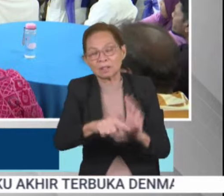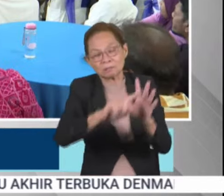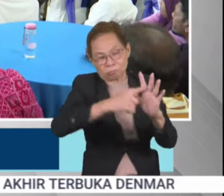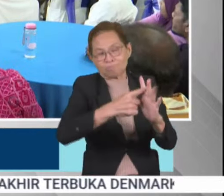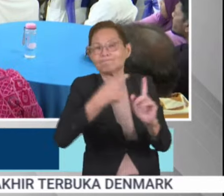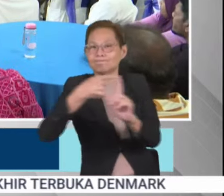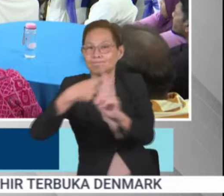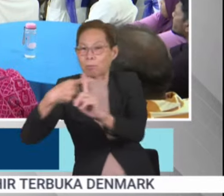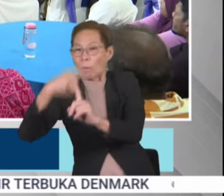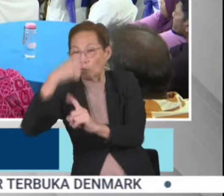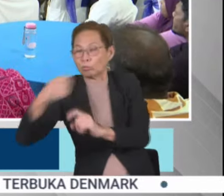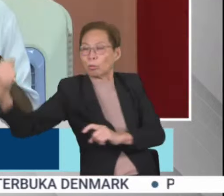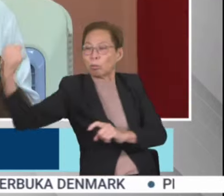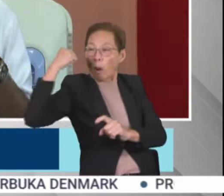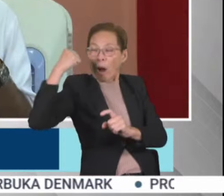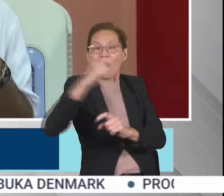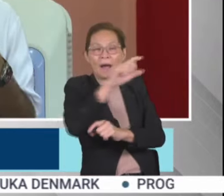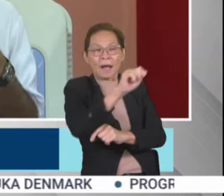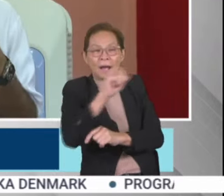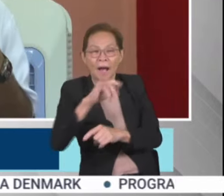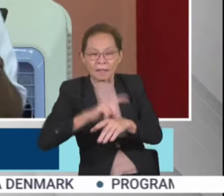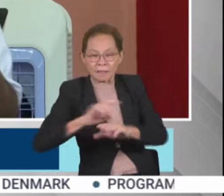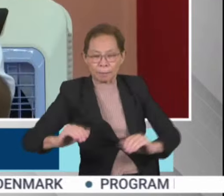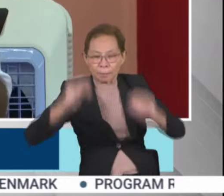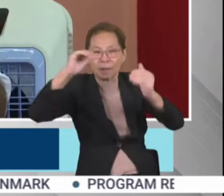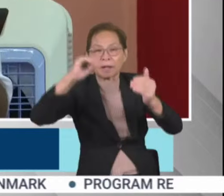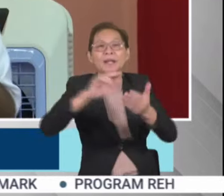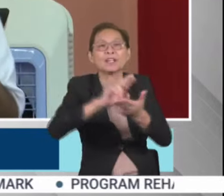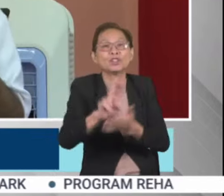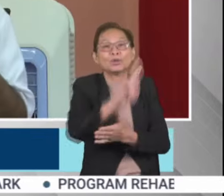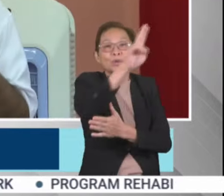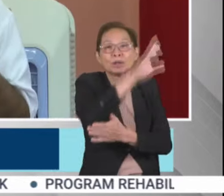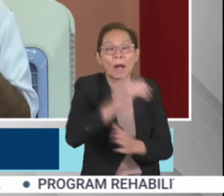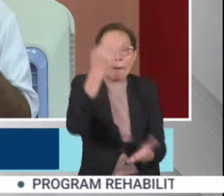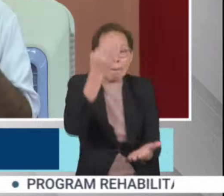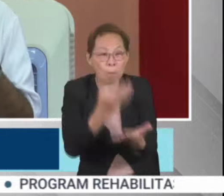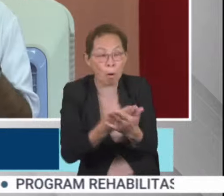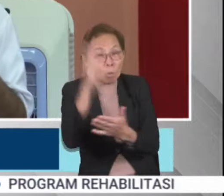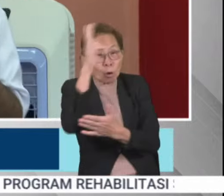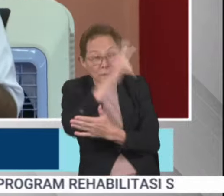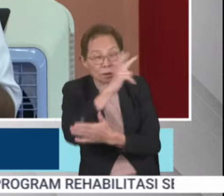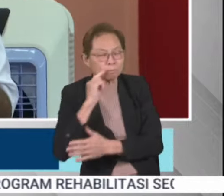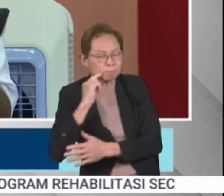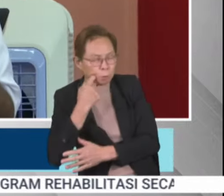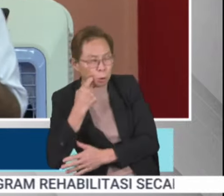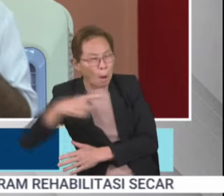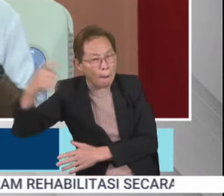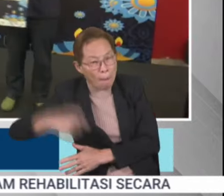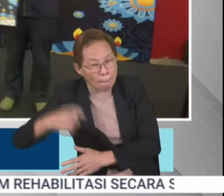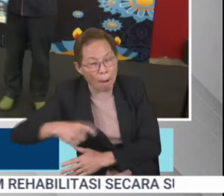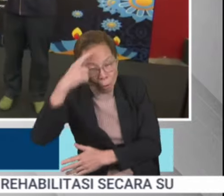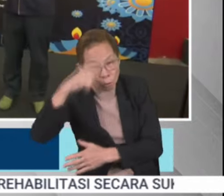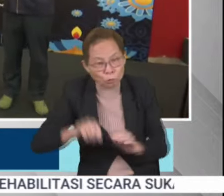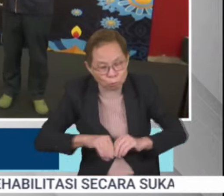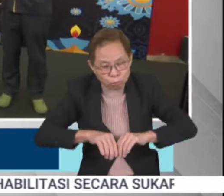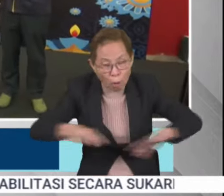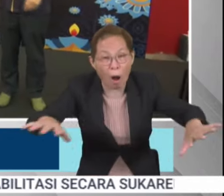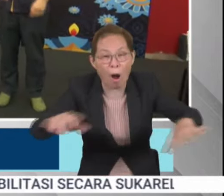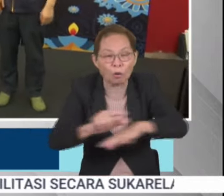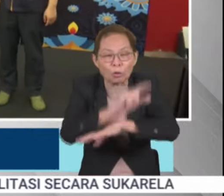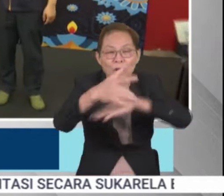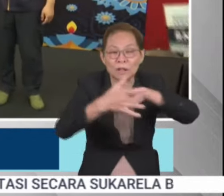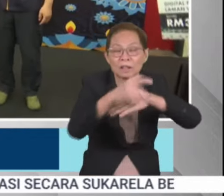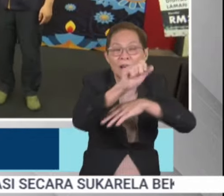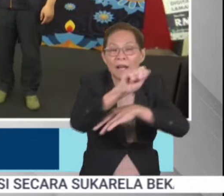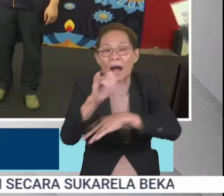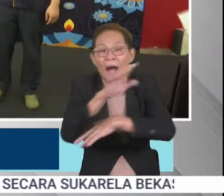yang positif bagi memperkasakan lagi AI di peringkat pengajian tinggi. Ia juga bukti kerajaan memandang serius tentang keperluan untuk memperluas penggunaan